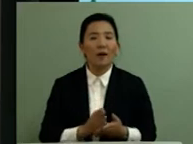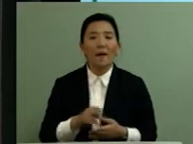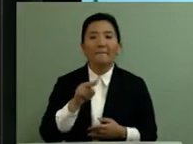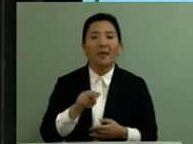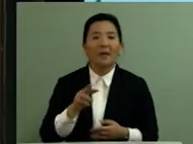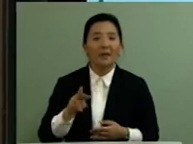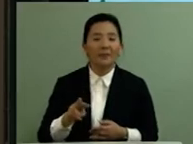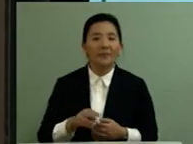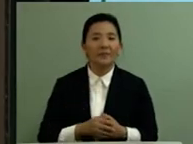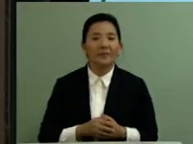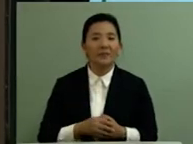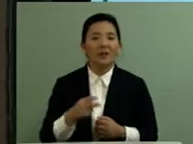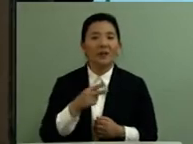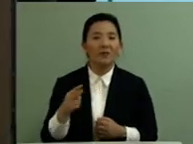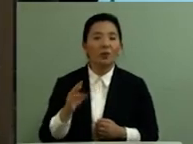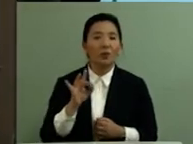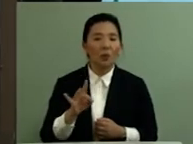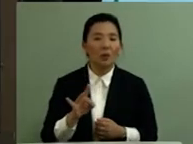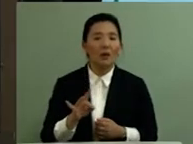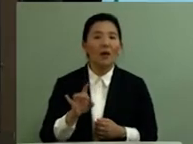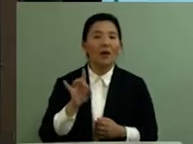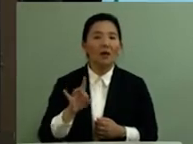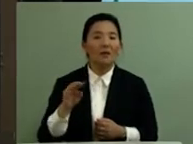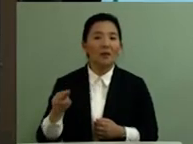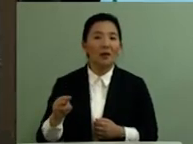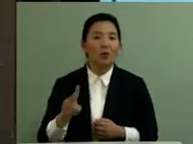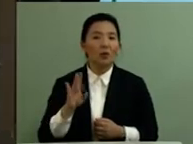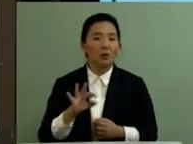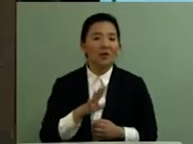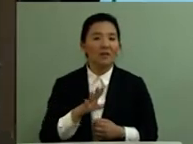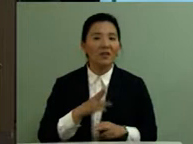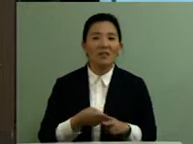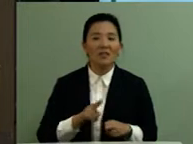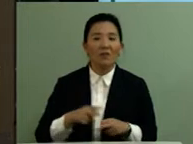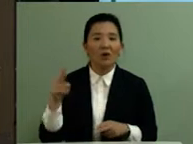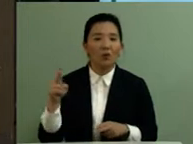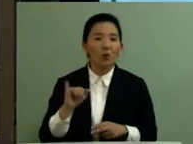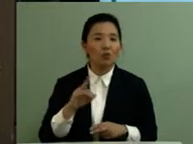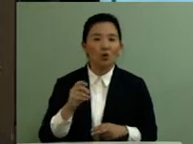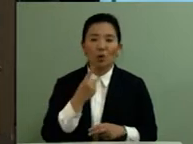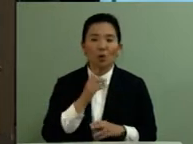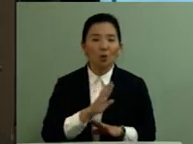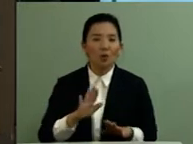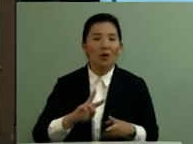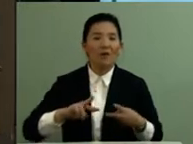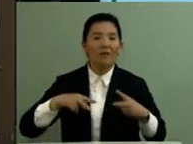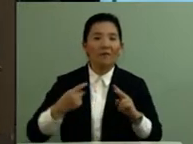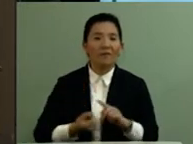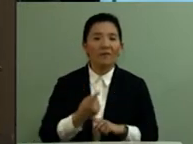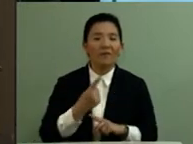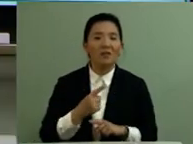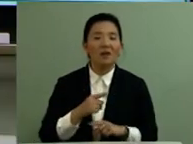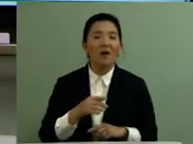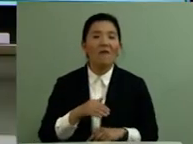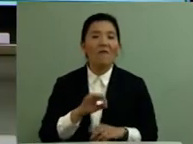ПМ равно ρ РТ. Но, наверное, из этого уравнения уже не трудно вывести формулу